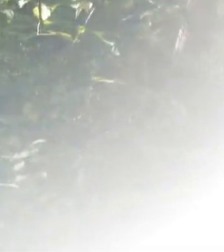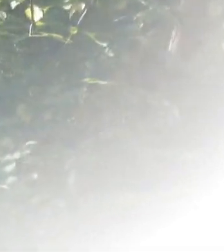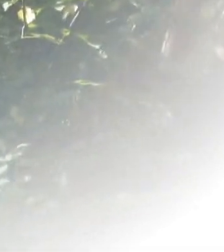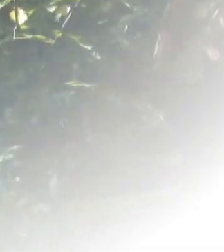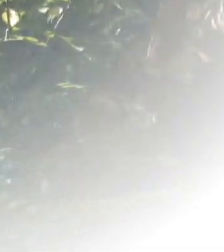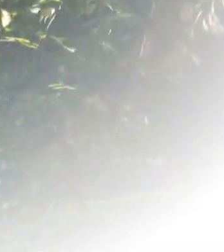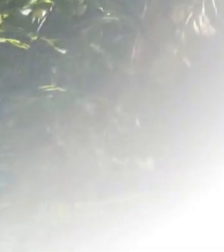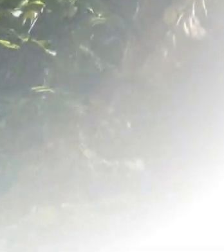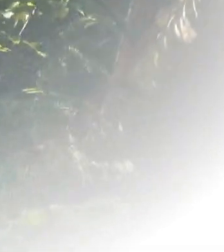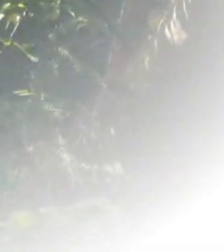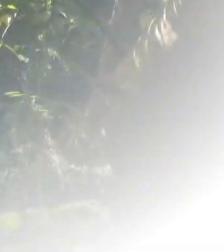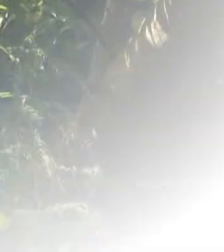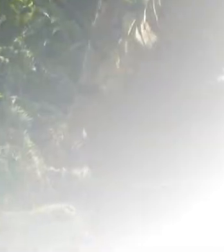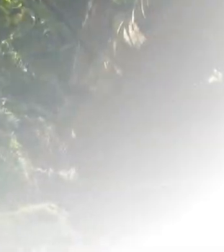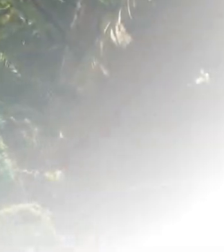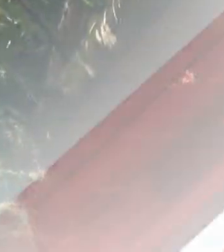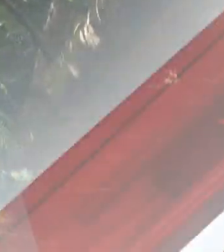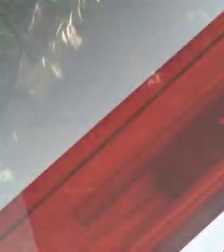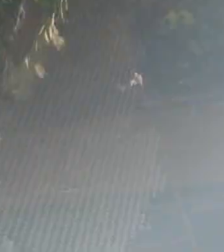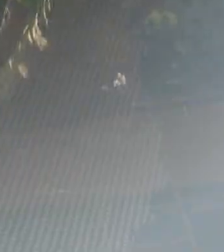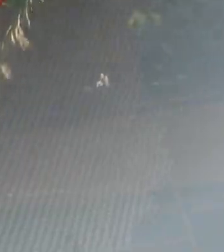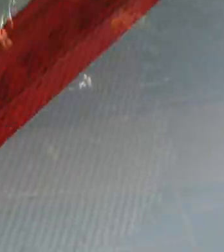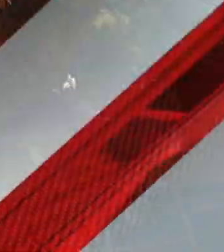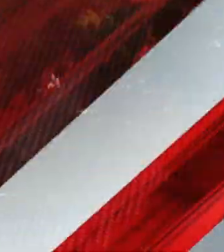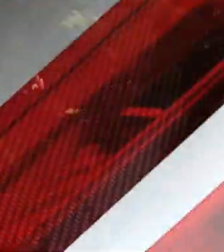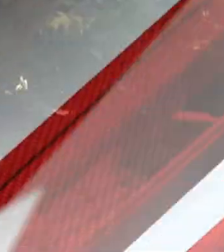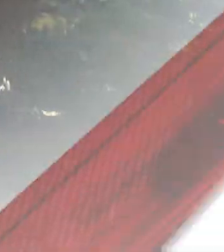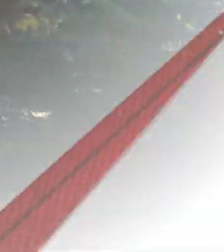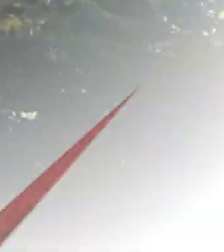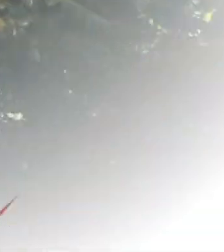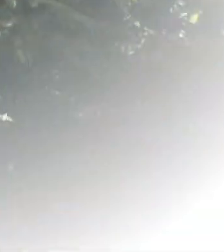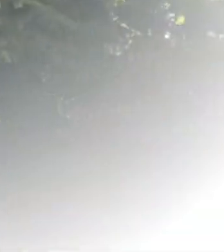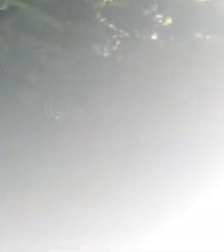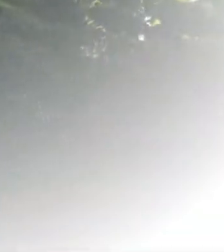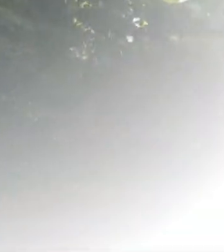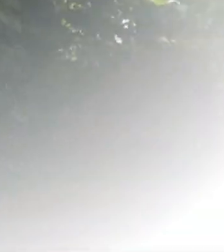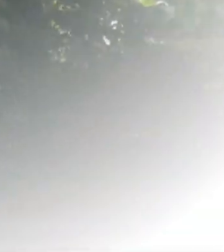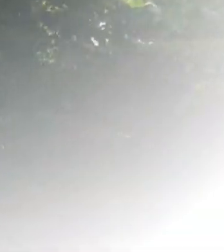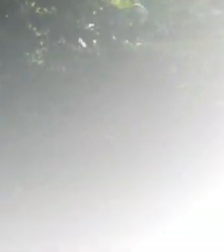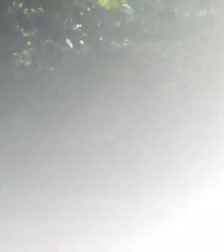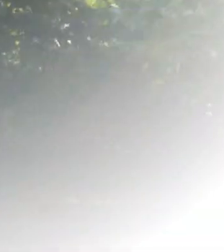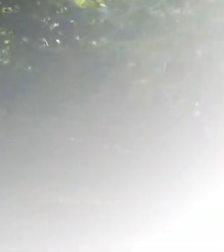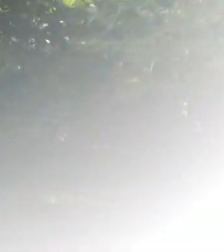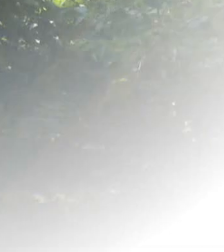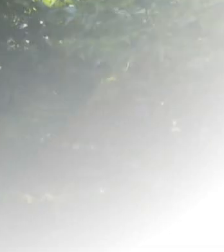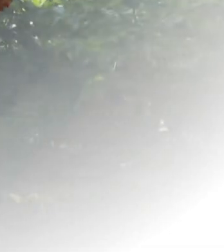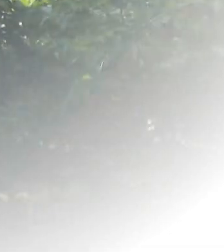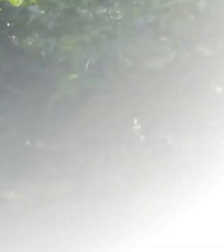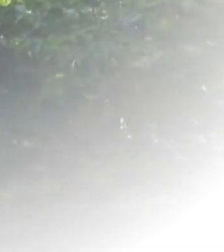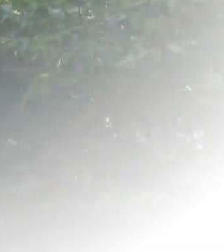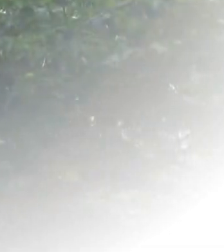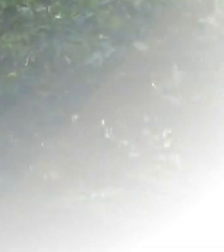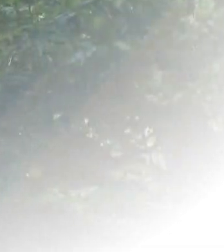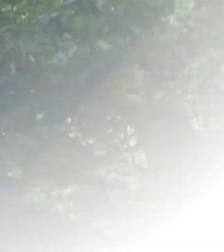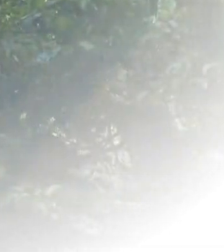учат север 23 вирши рования белорусы православного вера вы знания свитку и 9 nic.ru хомы денег и от знак